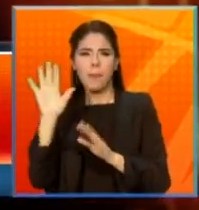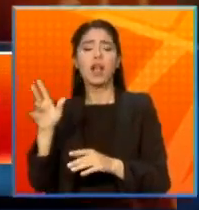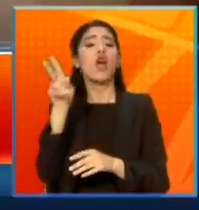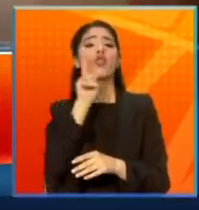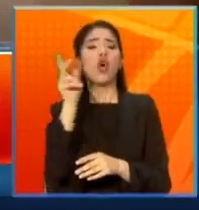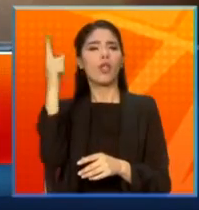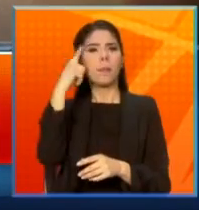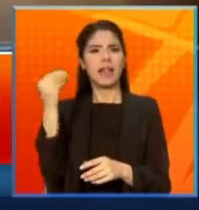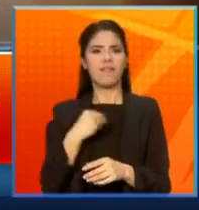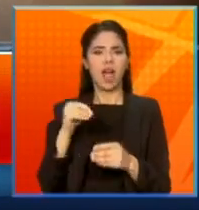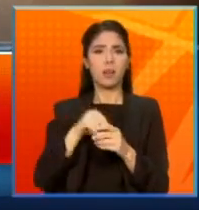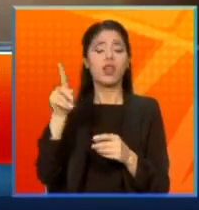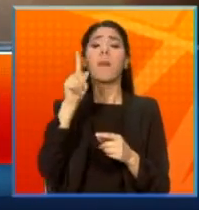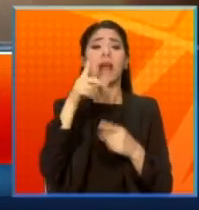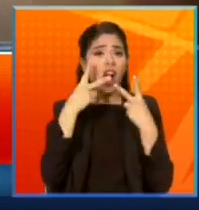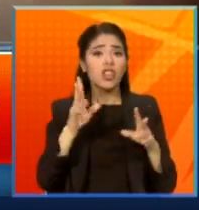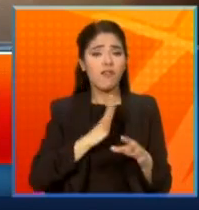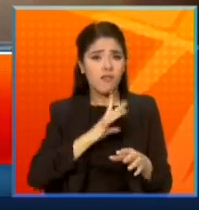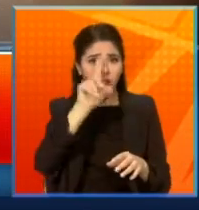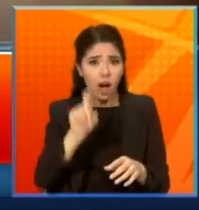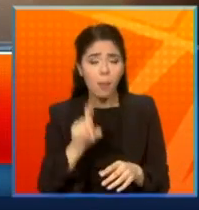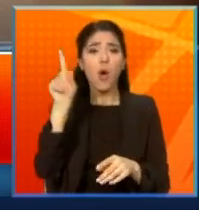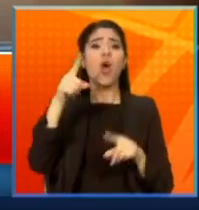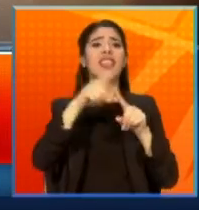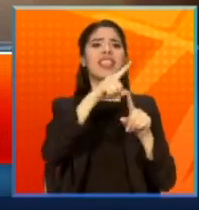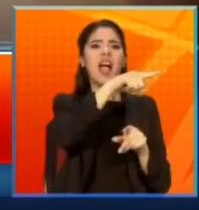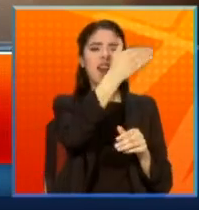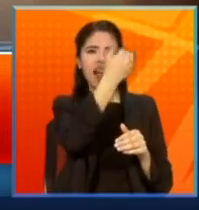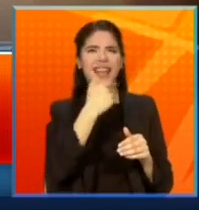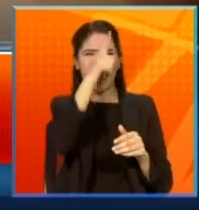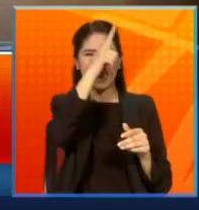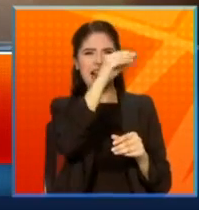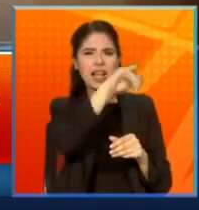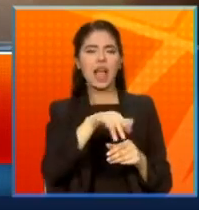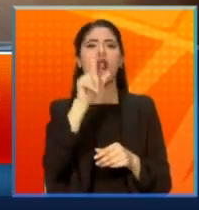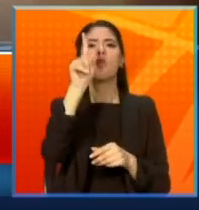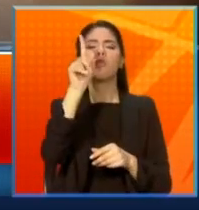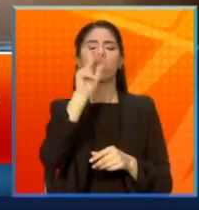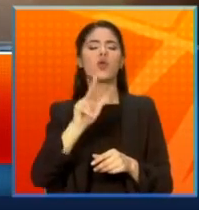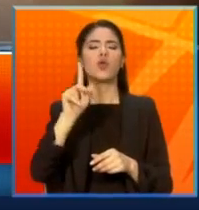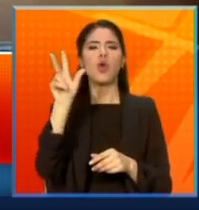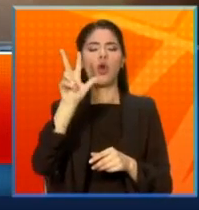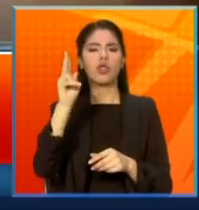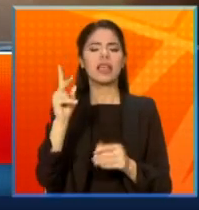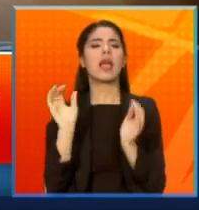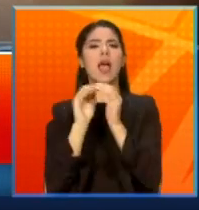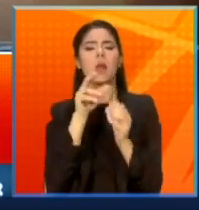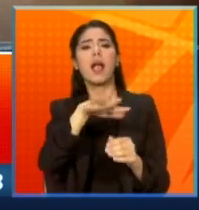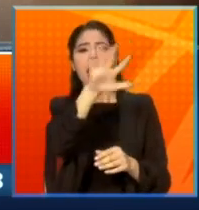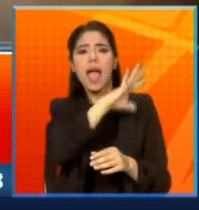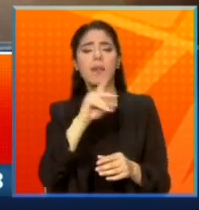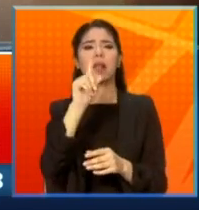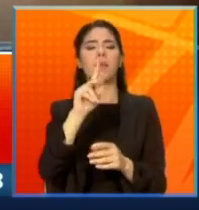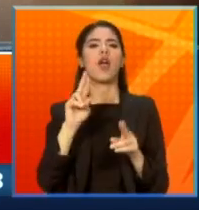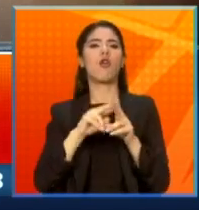için. Samet, hemen soralım, bir açıklama var mı? En önemlisi, Tahran'dan gelen 132 yolcu ve mürettebatın ilk testlerinde virüs bulgusuna